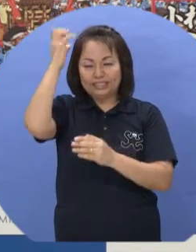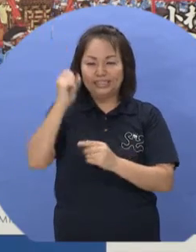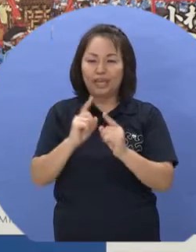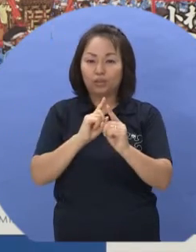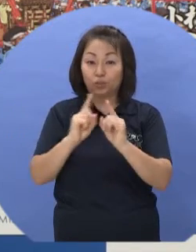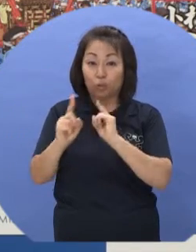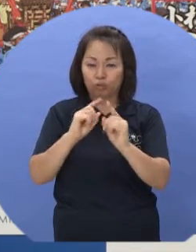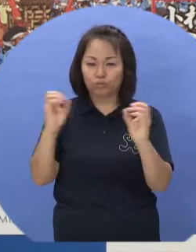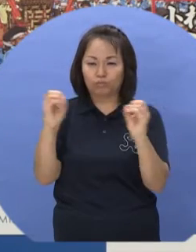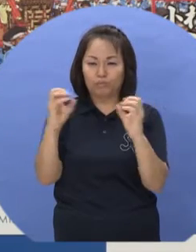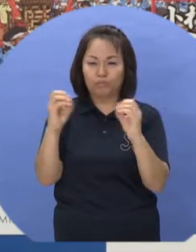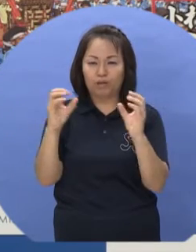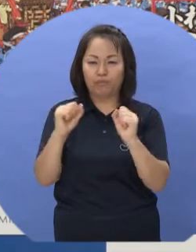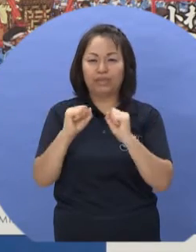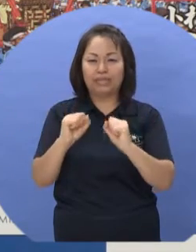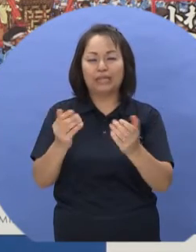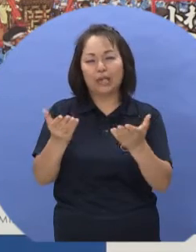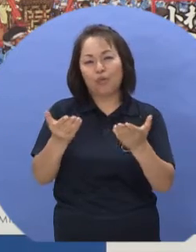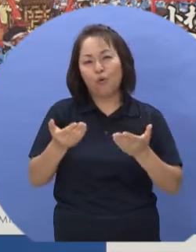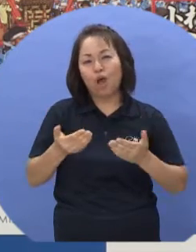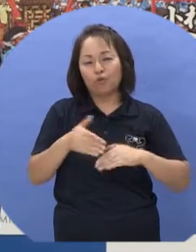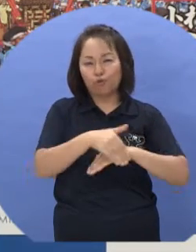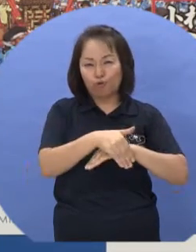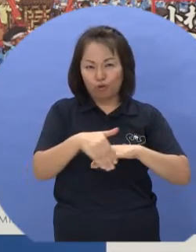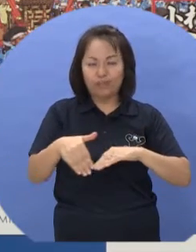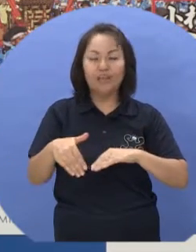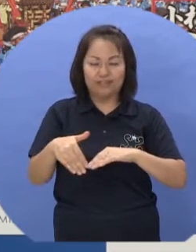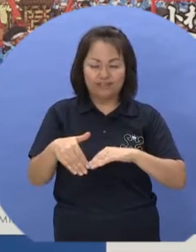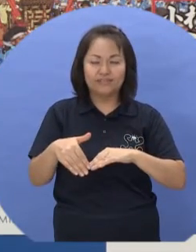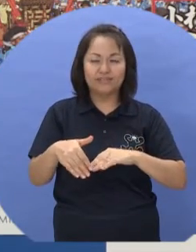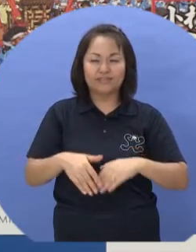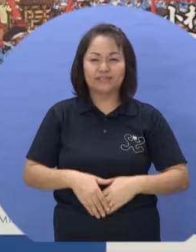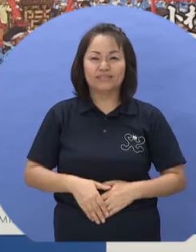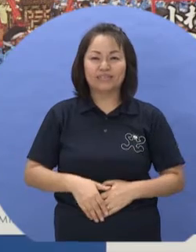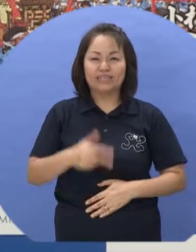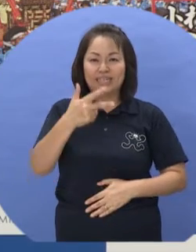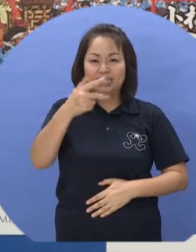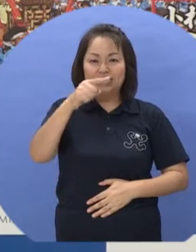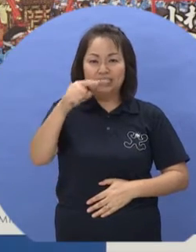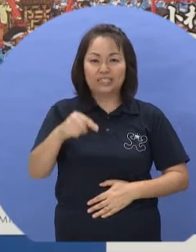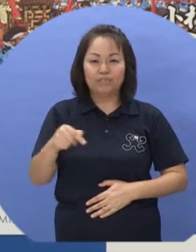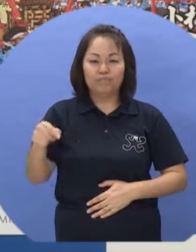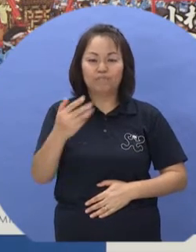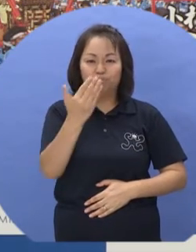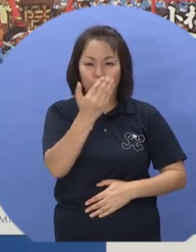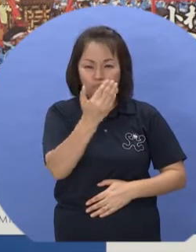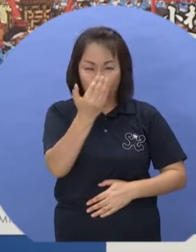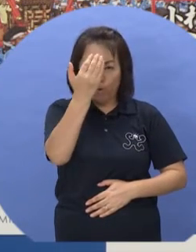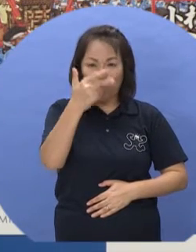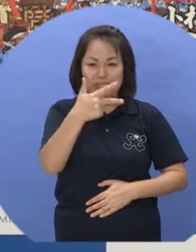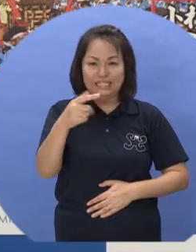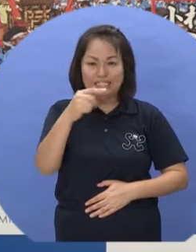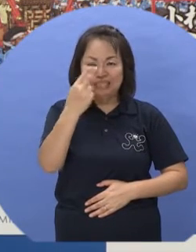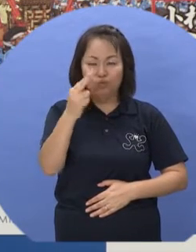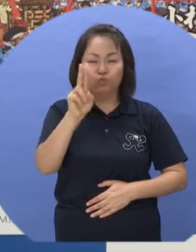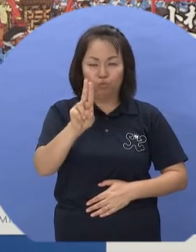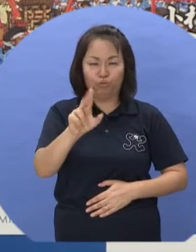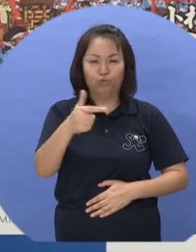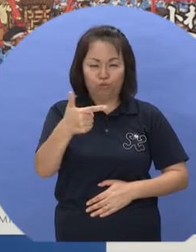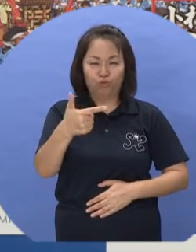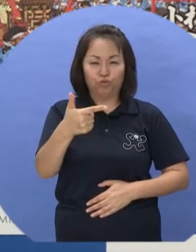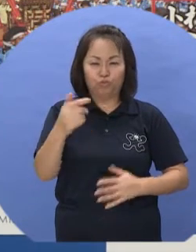をしていたり、またシンポジウムということで、この全国絵本ミュージアム会議に参加をいただい